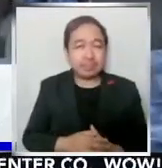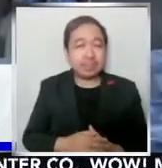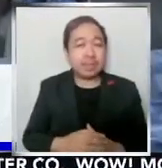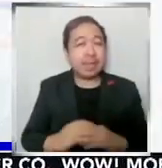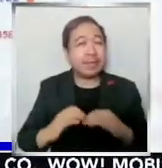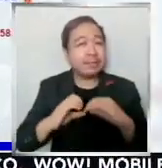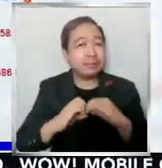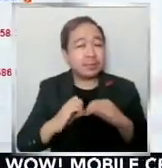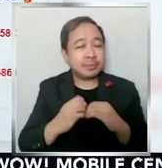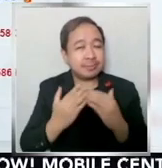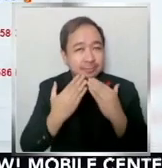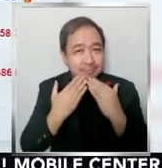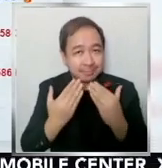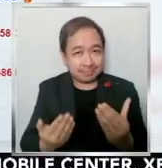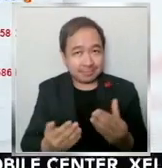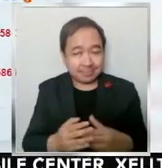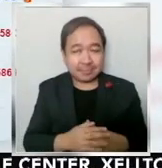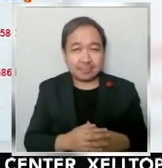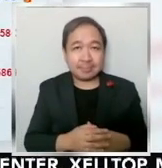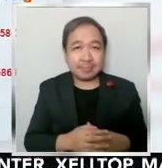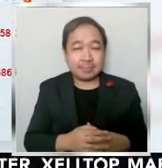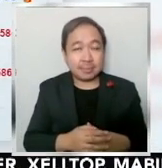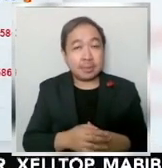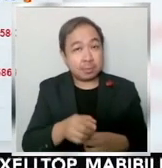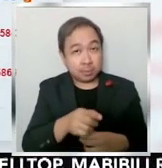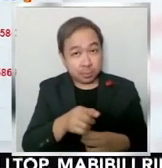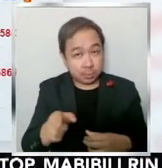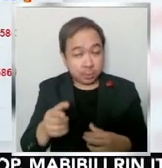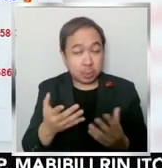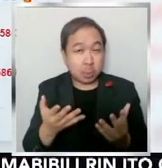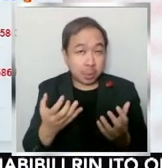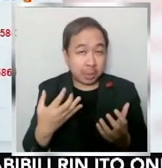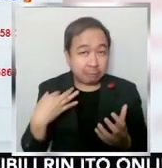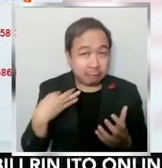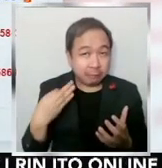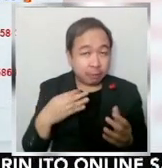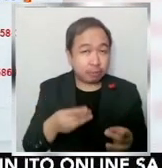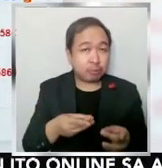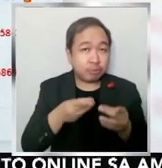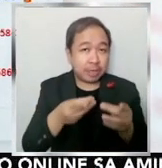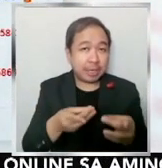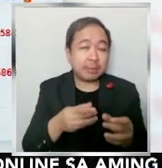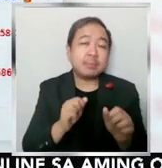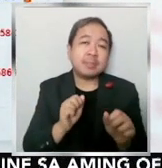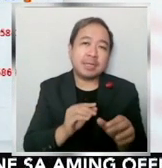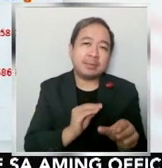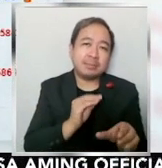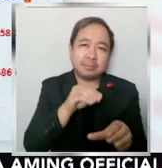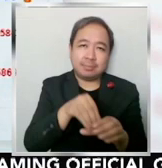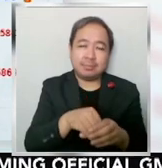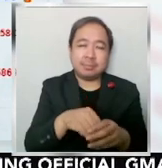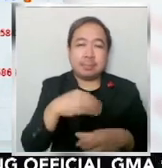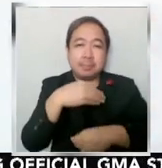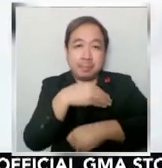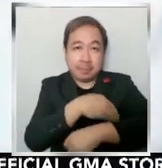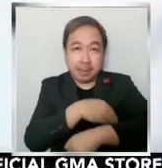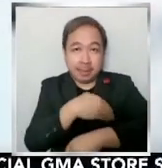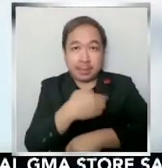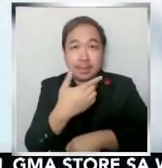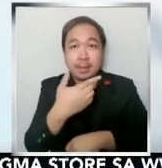salamat. At sa mga nais mag-donate, maaaring magdeposito sa aming mga bank account o magpadala sa